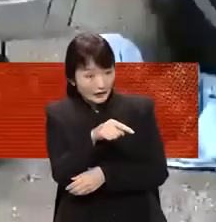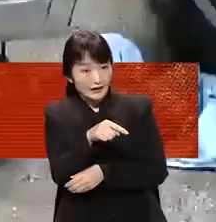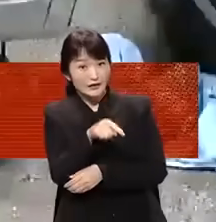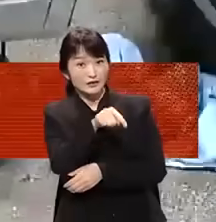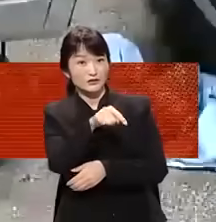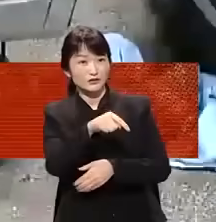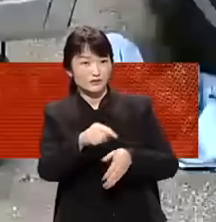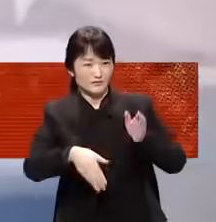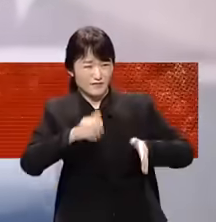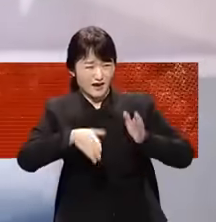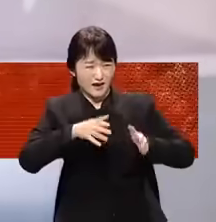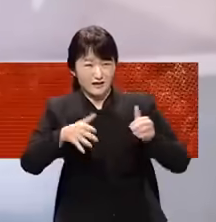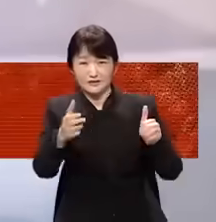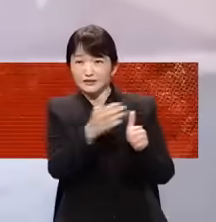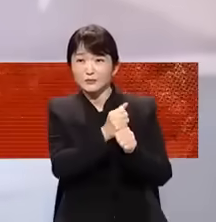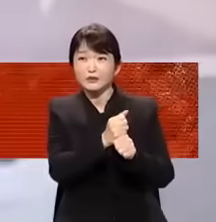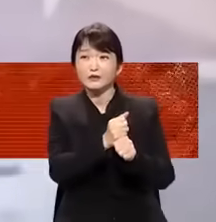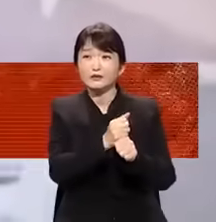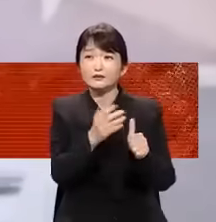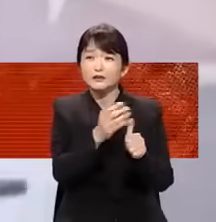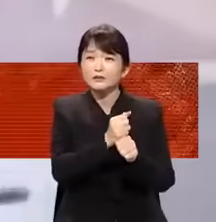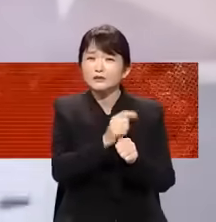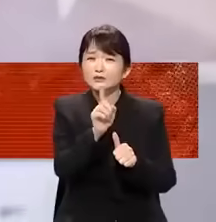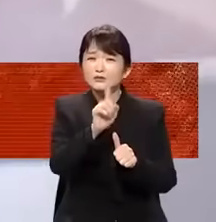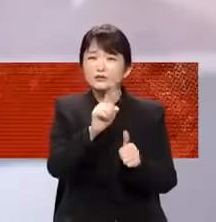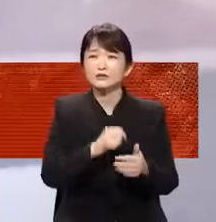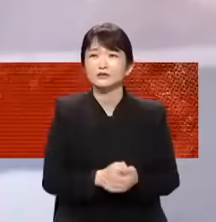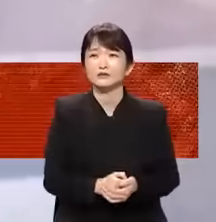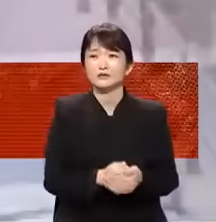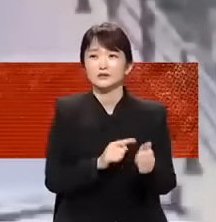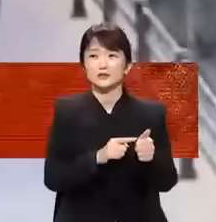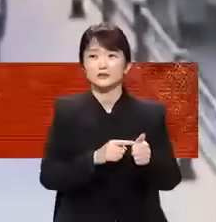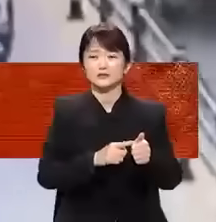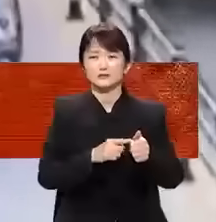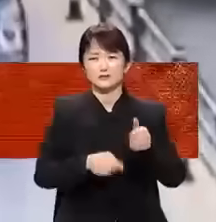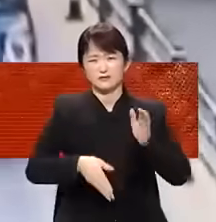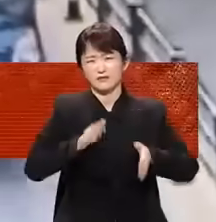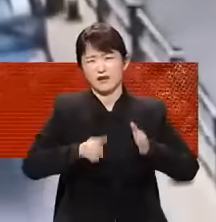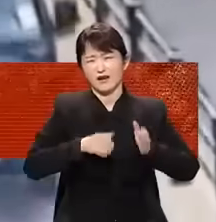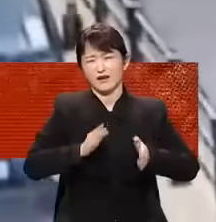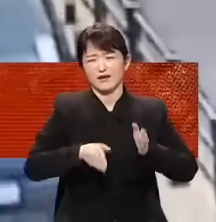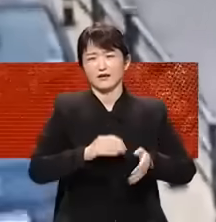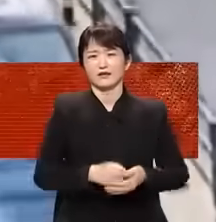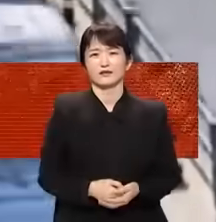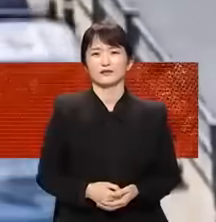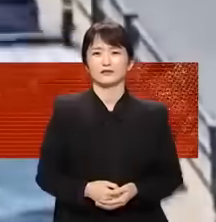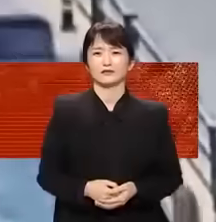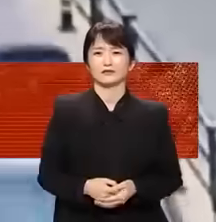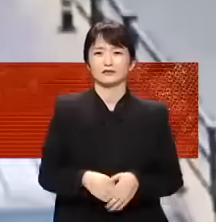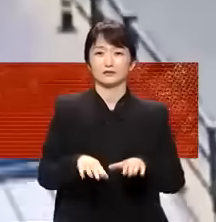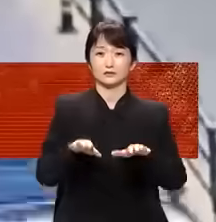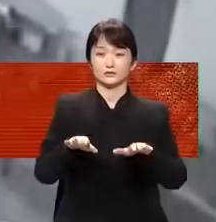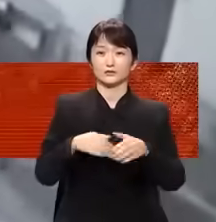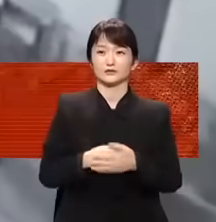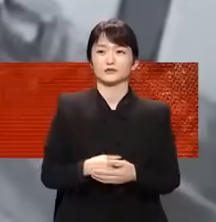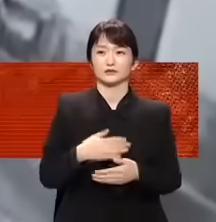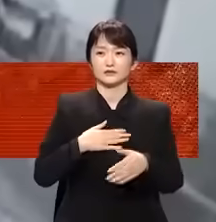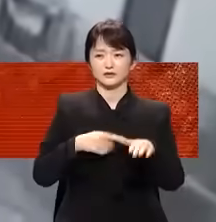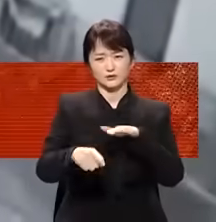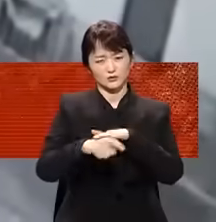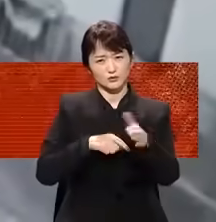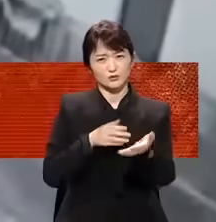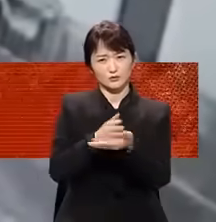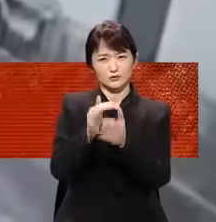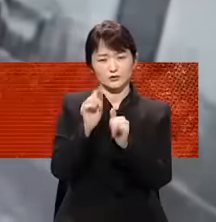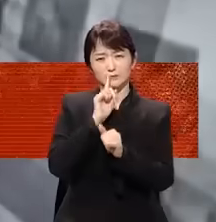나가는데요 아 잡혔을까요 어 아 저렇게 뛰어가는 구 왜 저러고 살아 진짜 오늘은 제가 절도 전문가들 얘기를